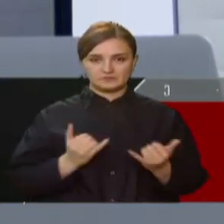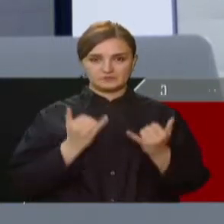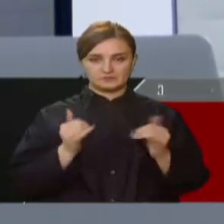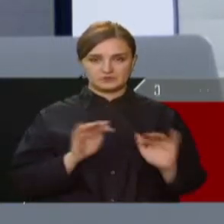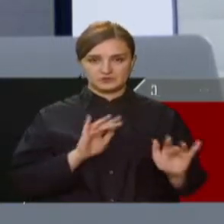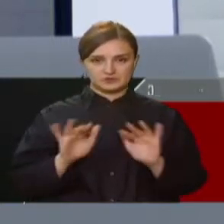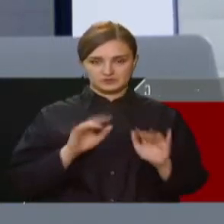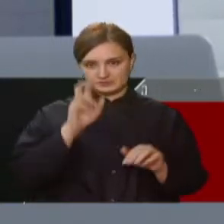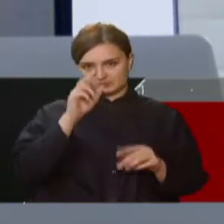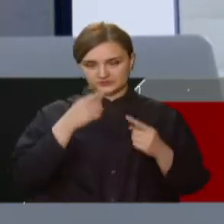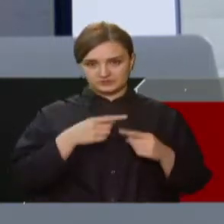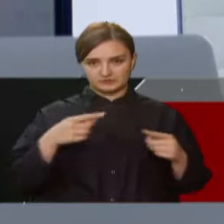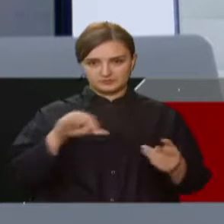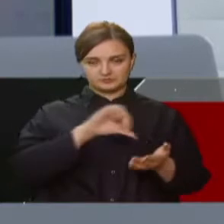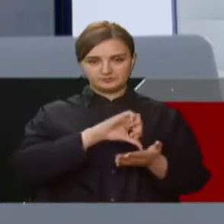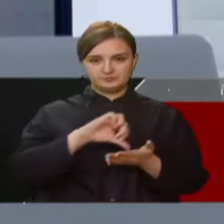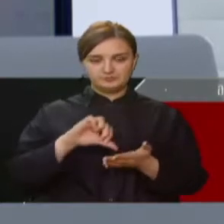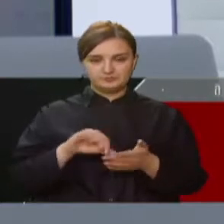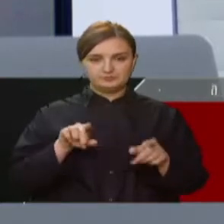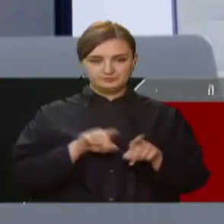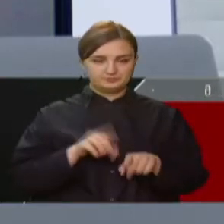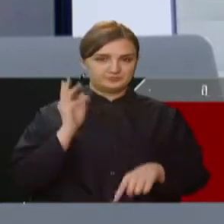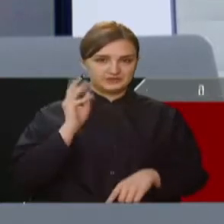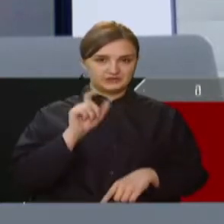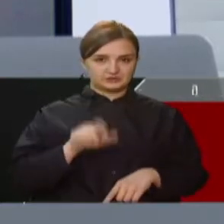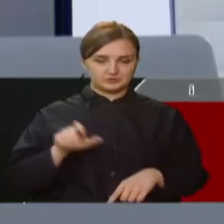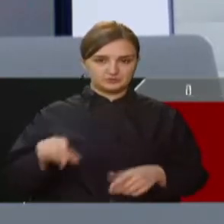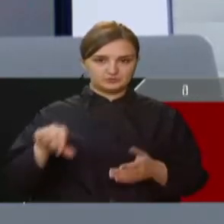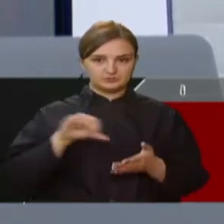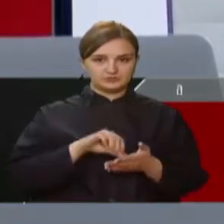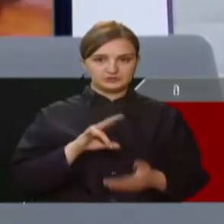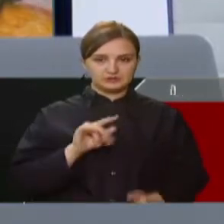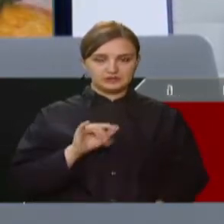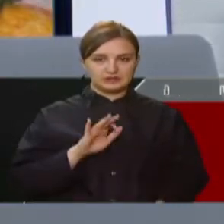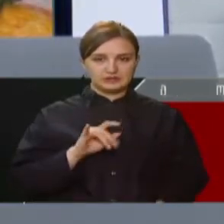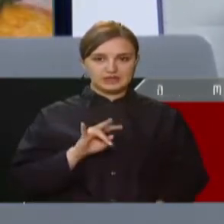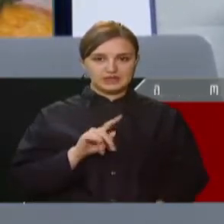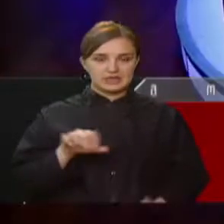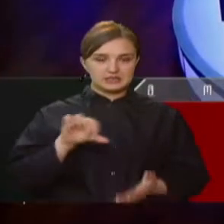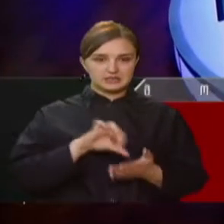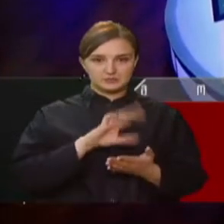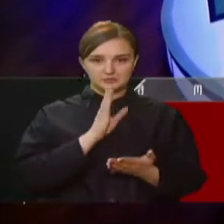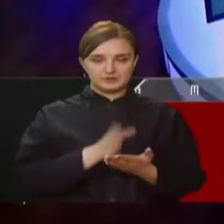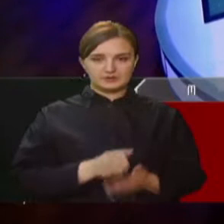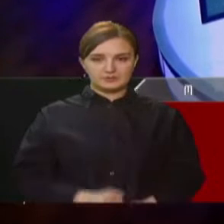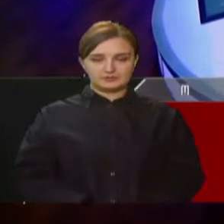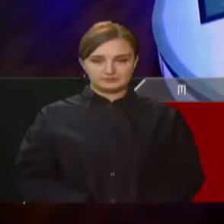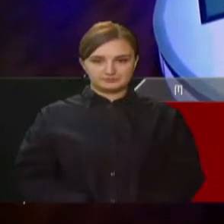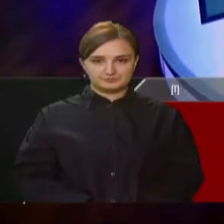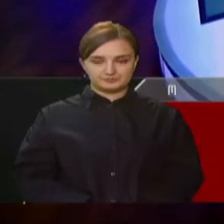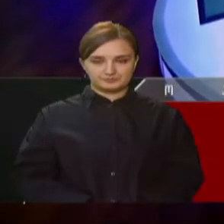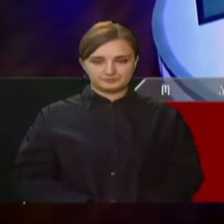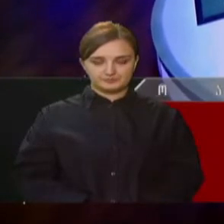ღონისძიებას ხელისუფლების სხვადასხვა შტოს წარმომადგენლები ასევე დიპლომატები დაესწრნენ. Ნათია ქენკაძე ჩავთავთ ახლა პირდაპირ ეთერში.